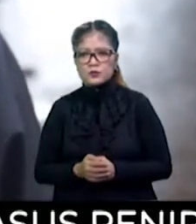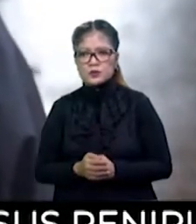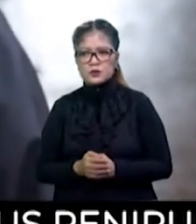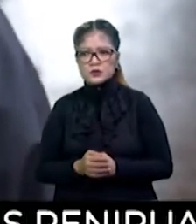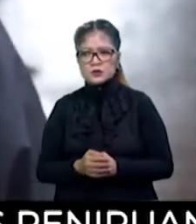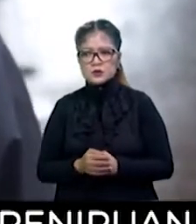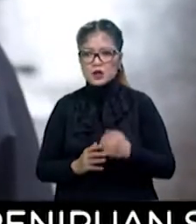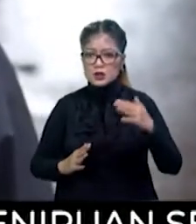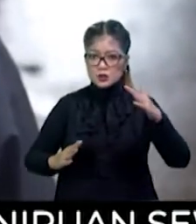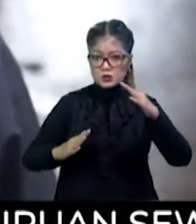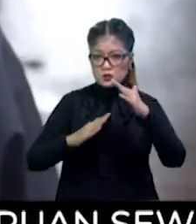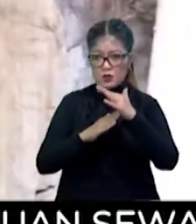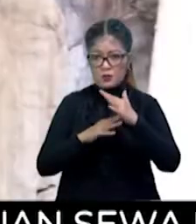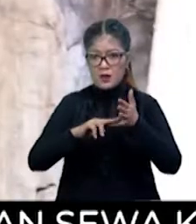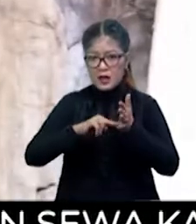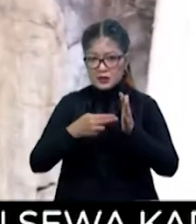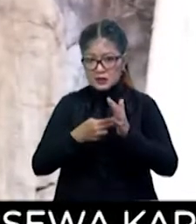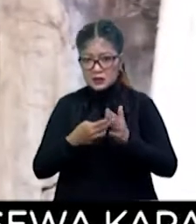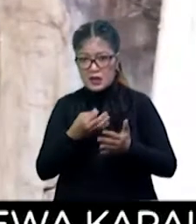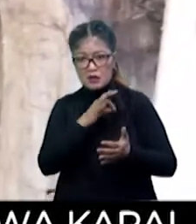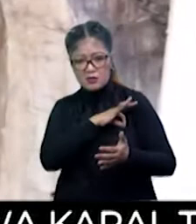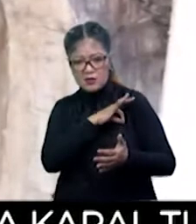punya penghasilan sama sekali.